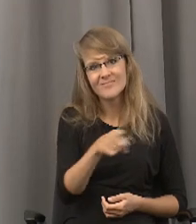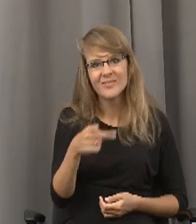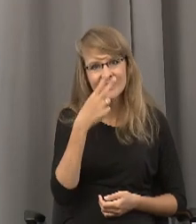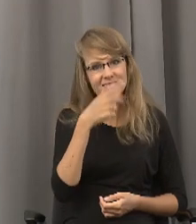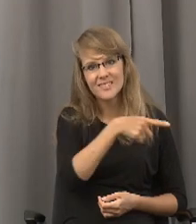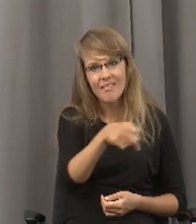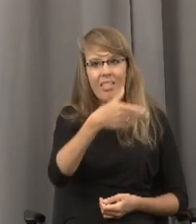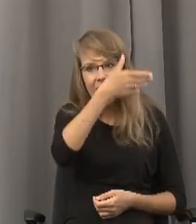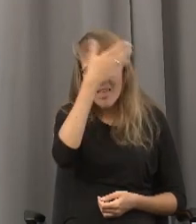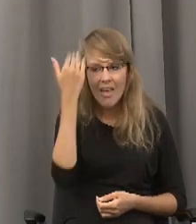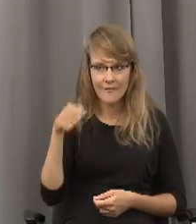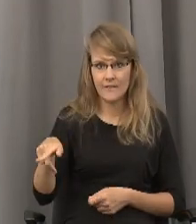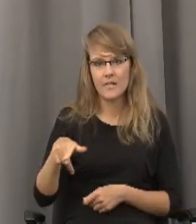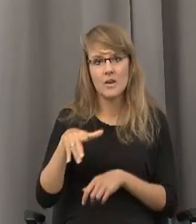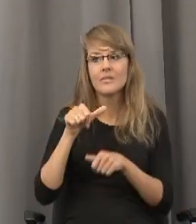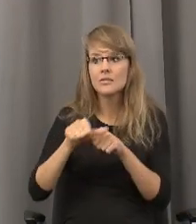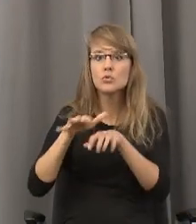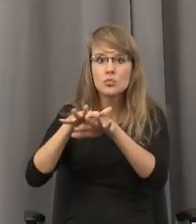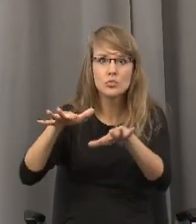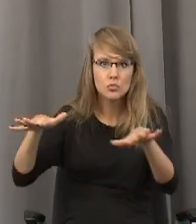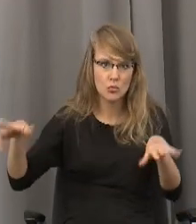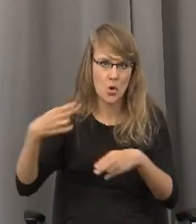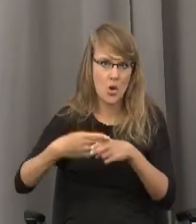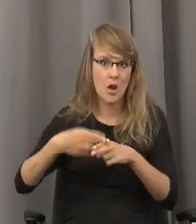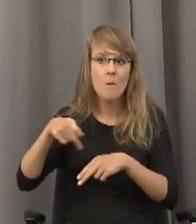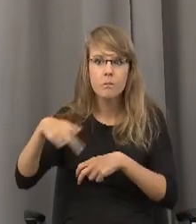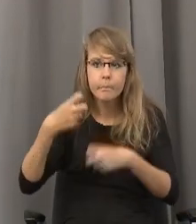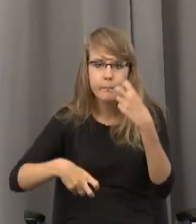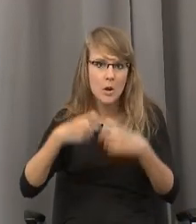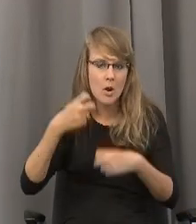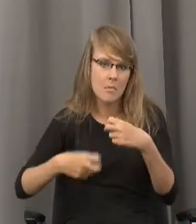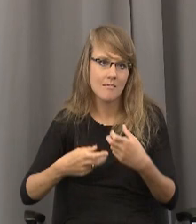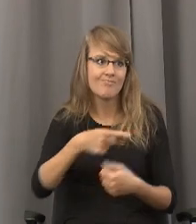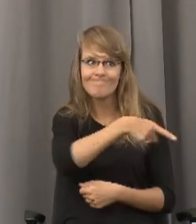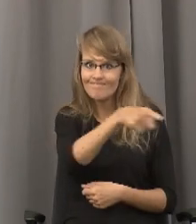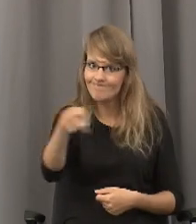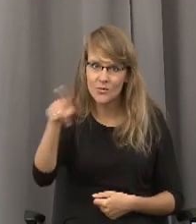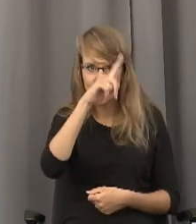nad uświadomieniem o skali problemu, który występuje.